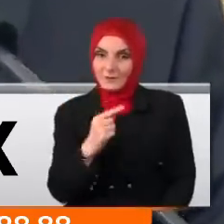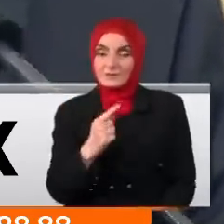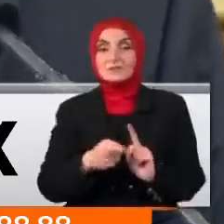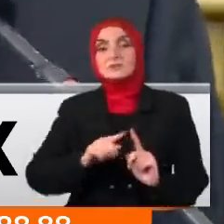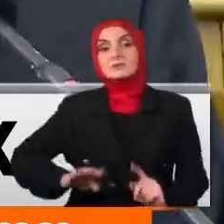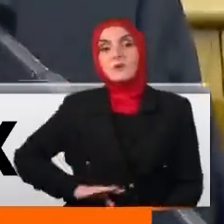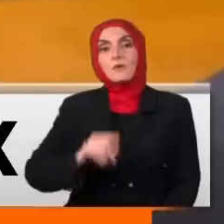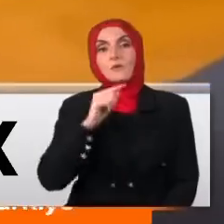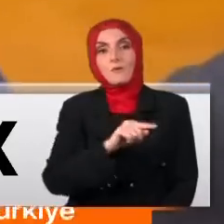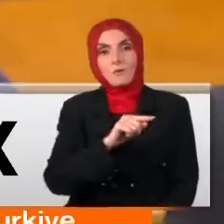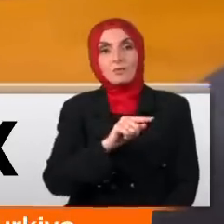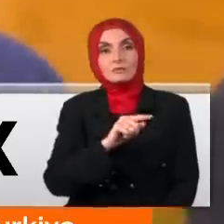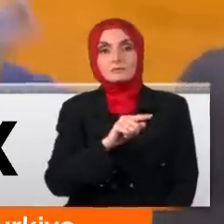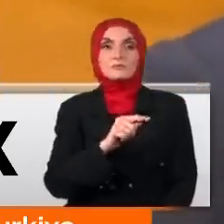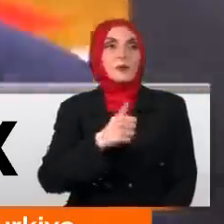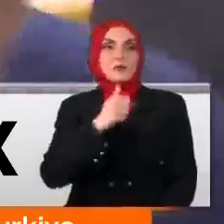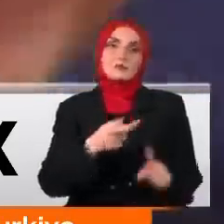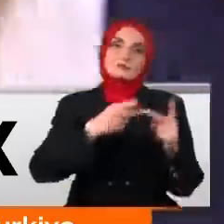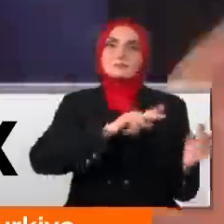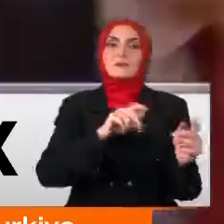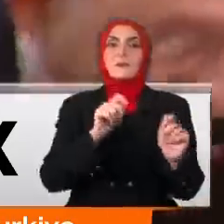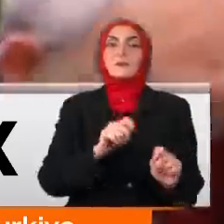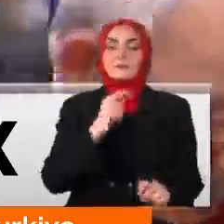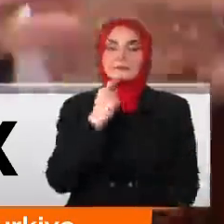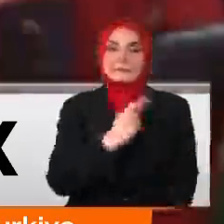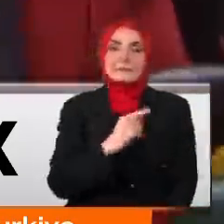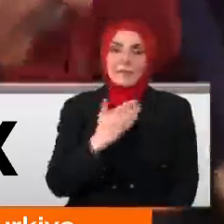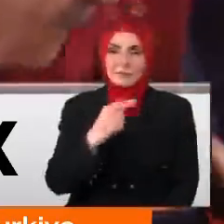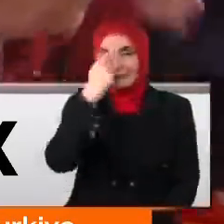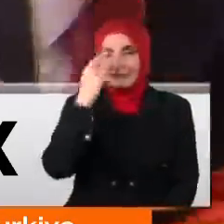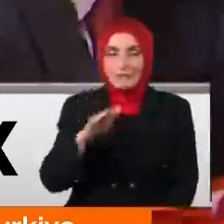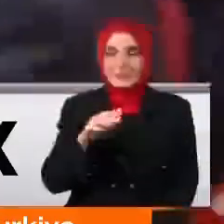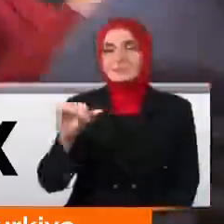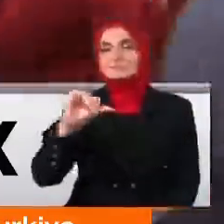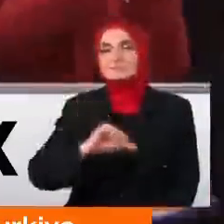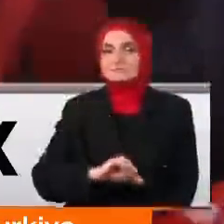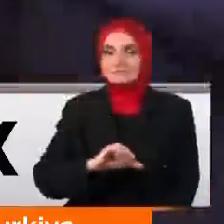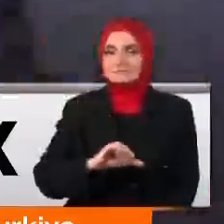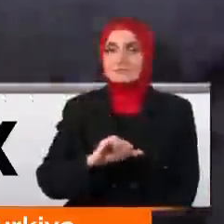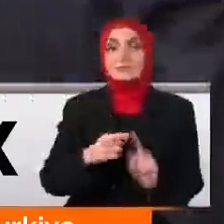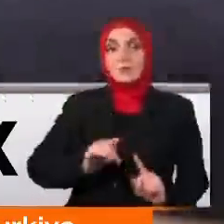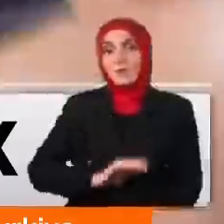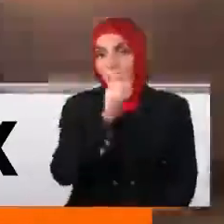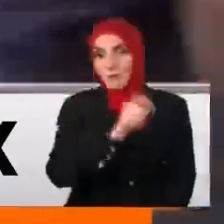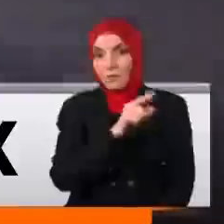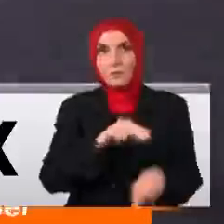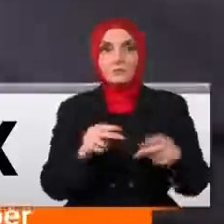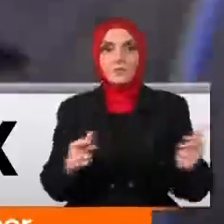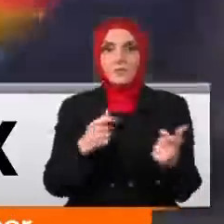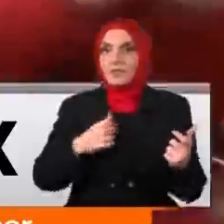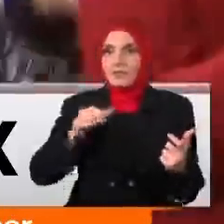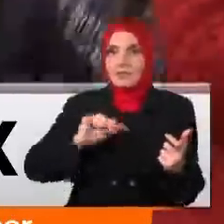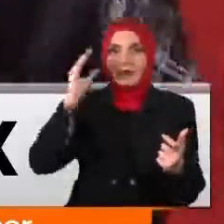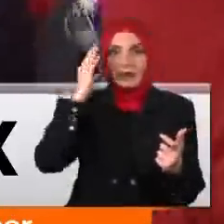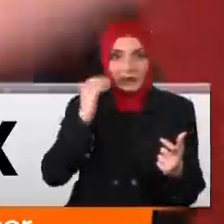istendi Ancak bu ihtimal Şimdilik düşük Kılıçdaroğlu'nun ancak kurultayda kazanamayacağını anlaması durumunda Özgür Özel'i